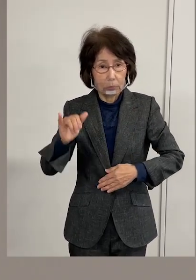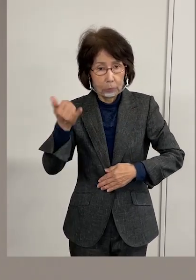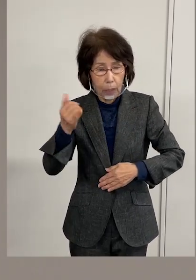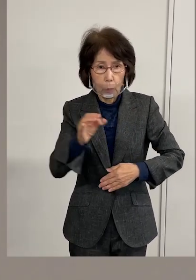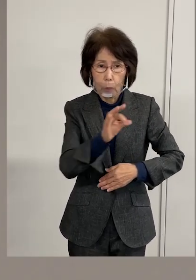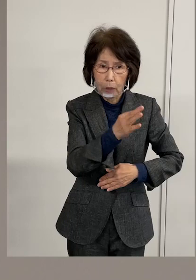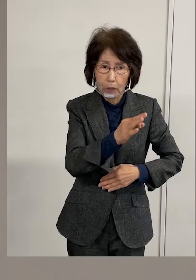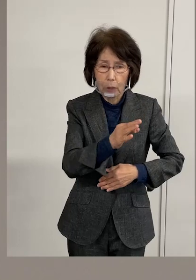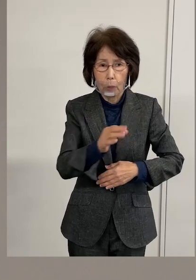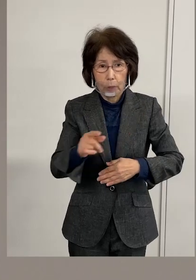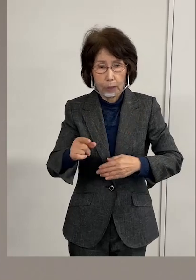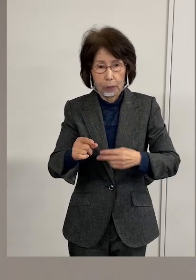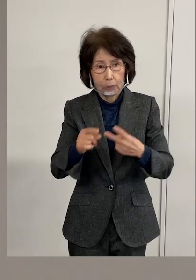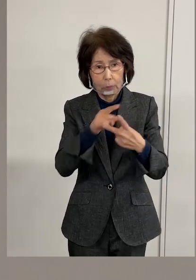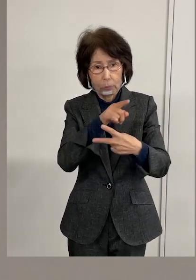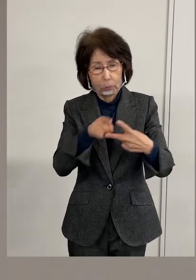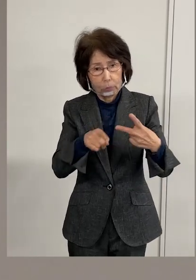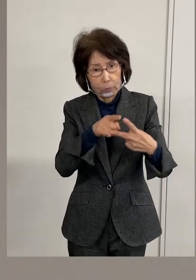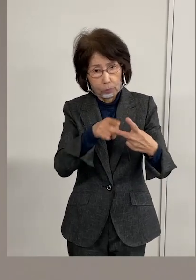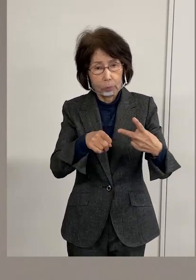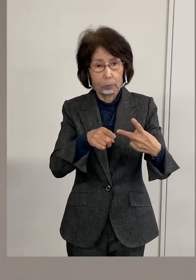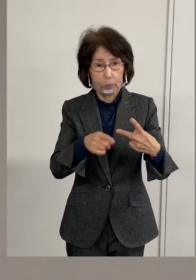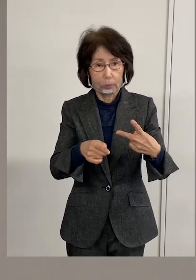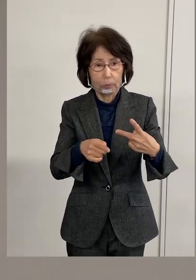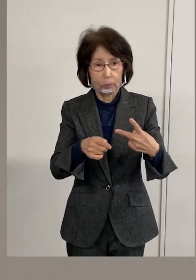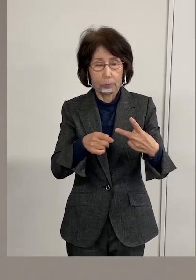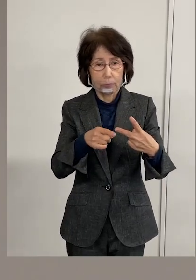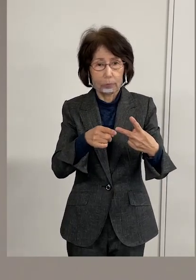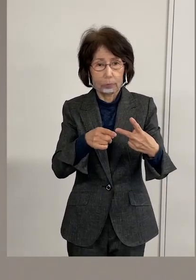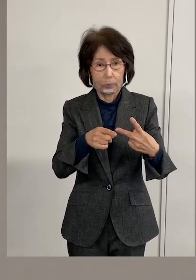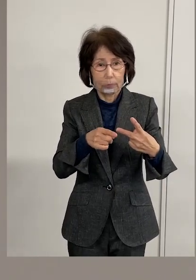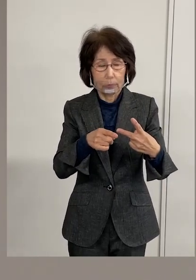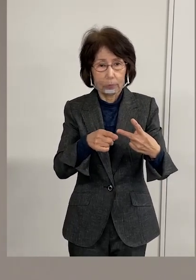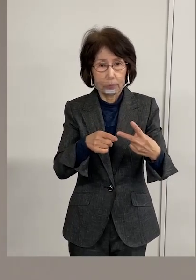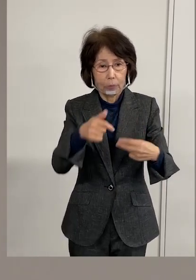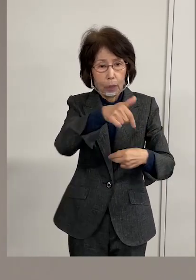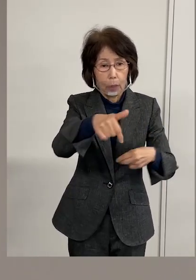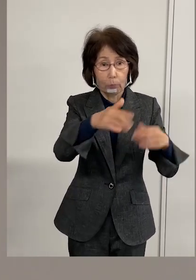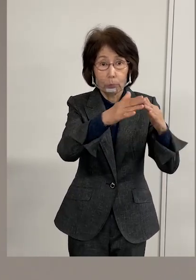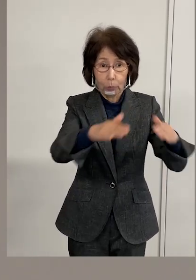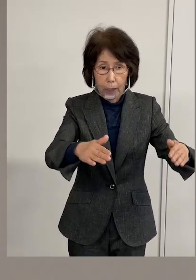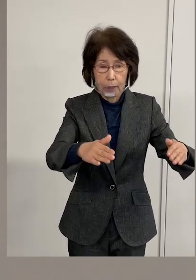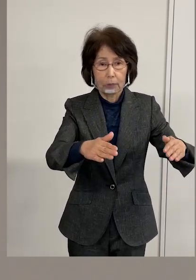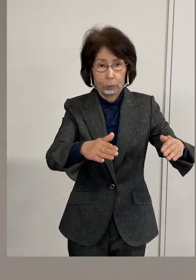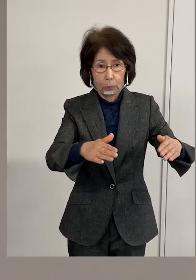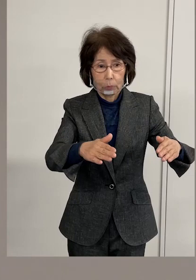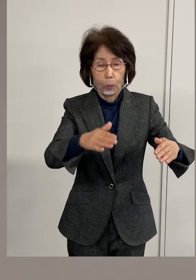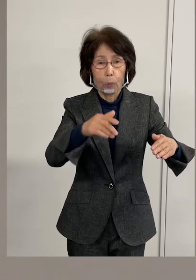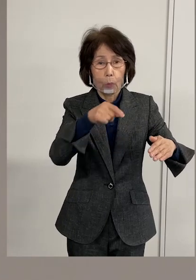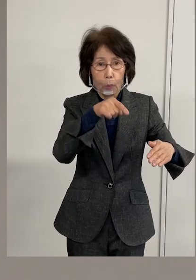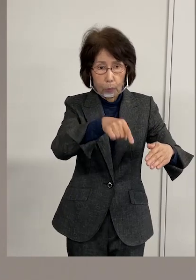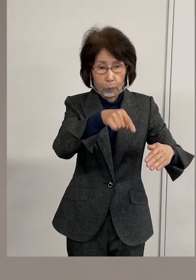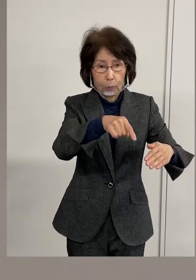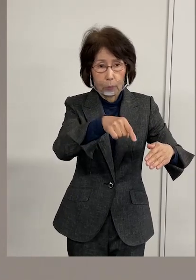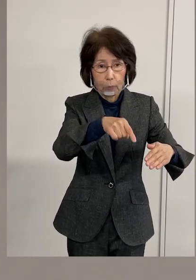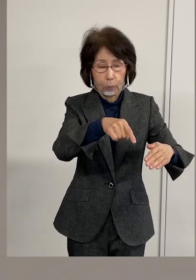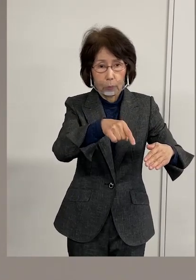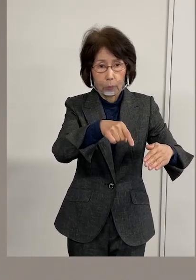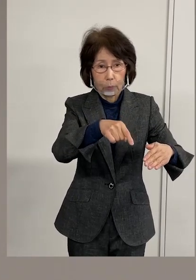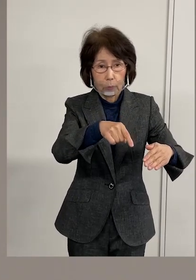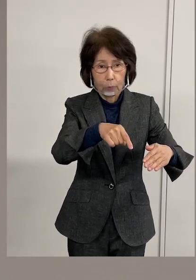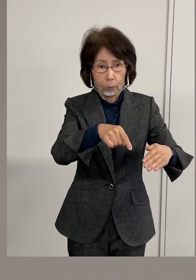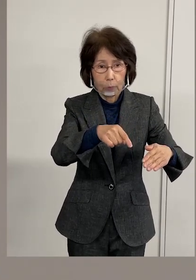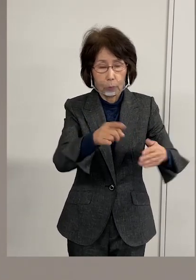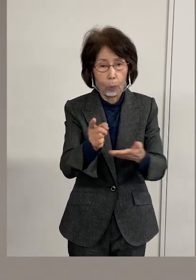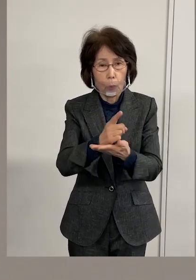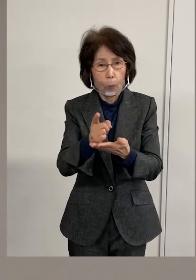明日の金曜日含めてですね、それぞれ部会、そして、その部会の、一定の方向